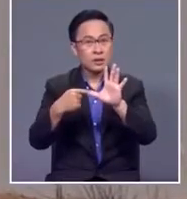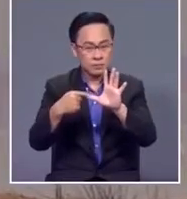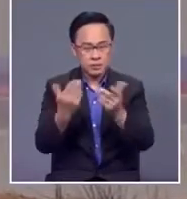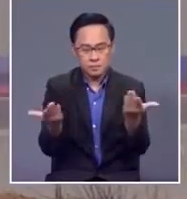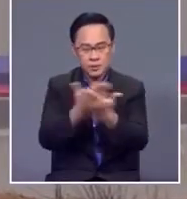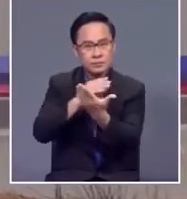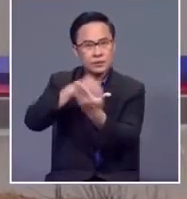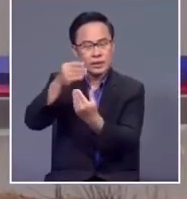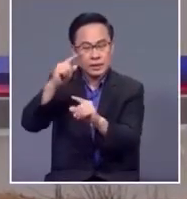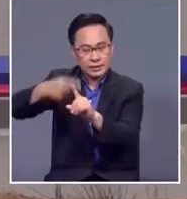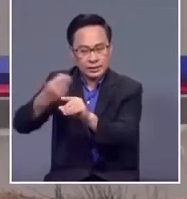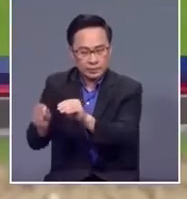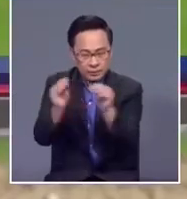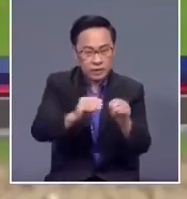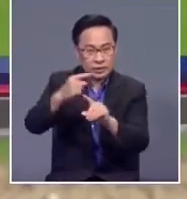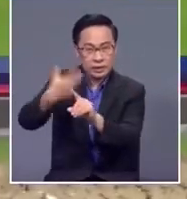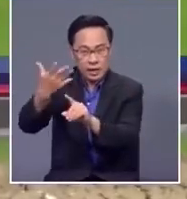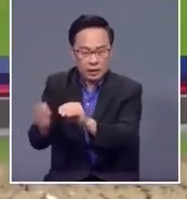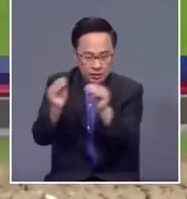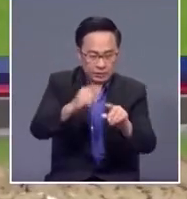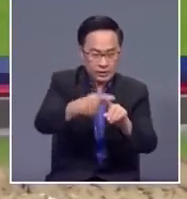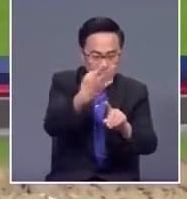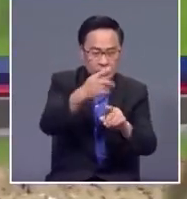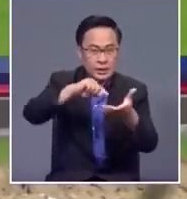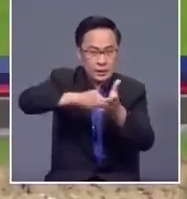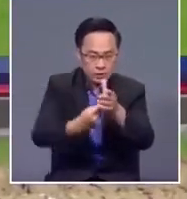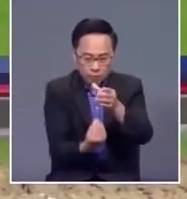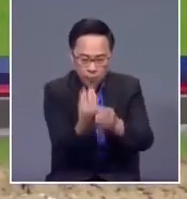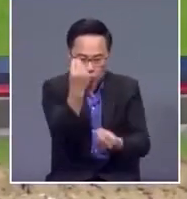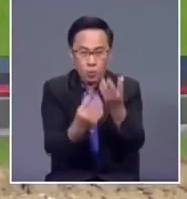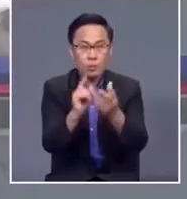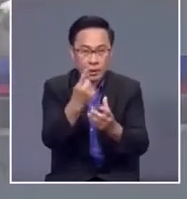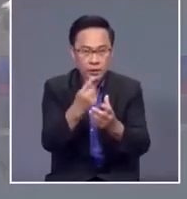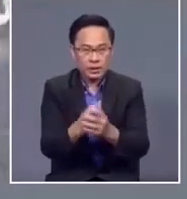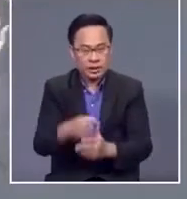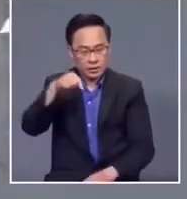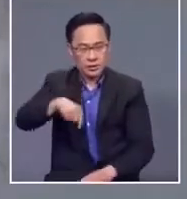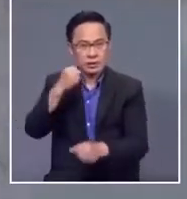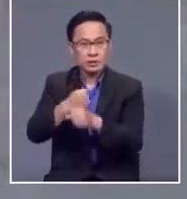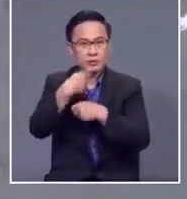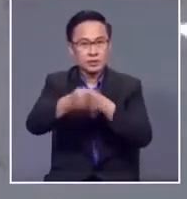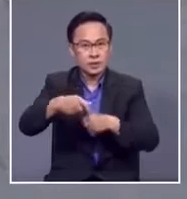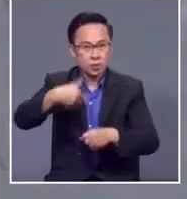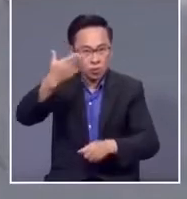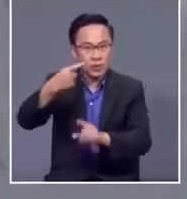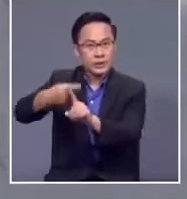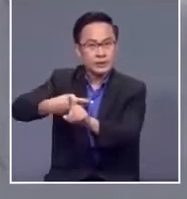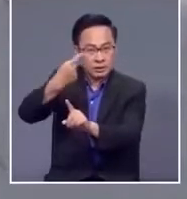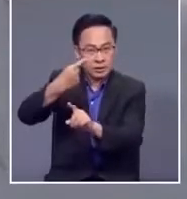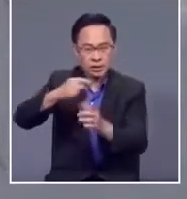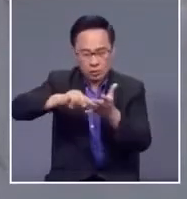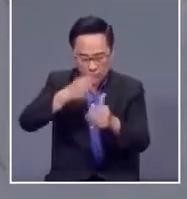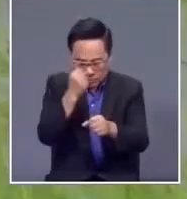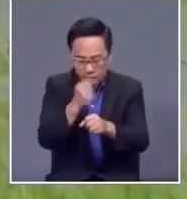ากการน้ำท่วมรากเราก็จะทำเกษตรกรพื้นที่อื่นๆนั้น1เดือนก็คือเริ่มแต่1เมษายน